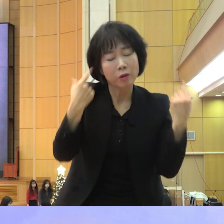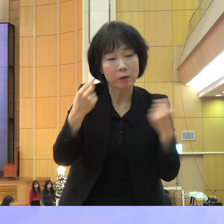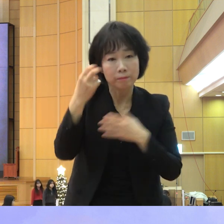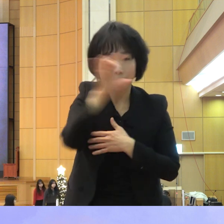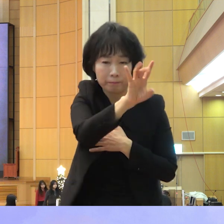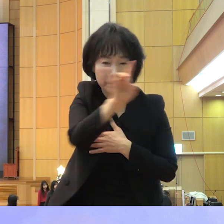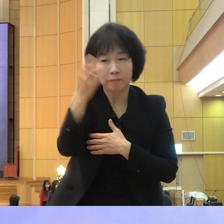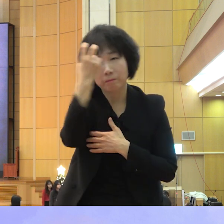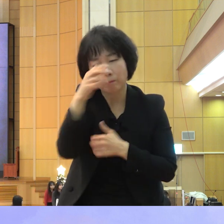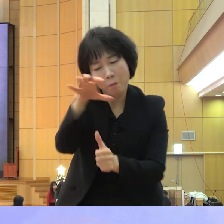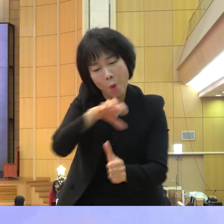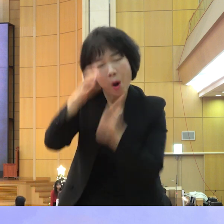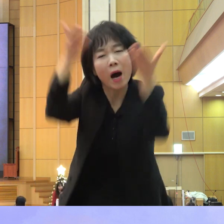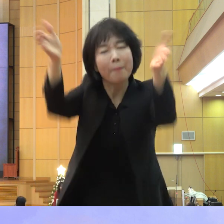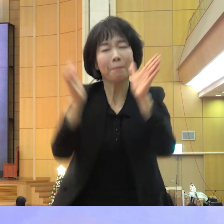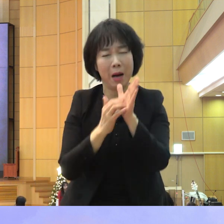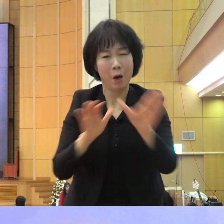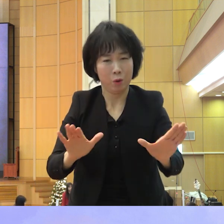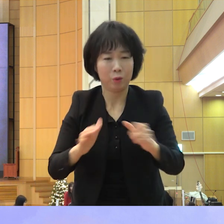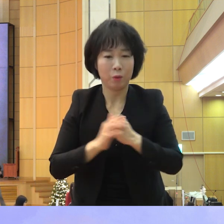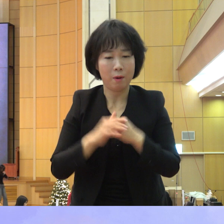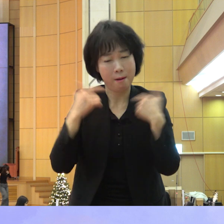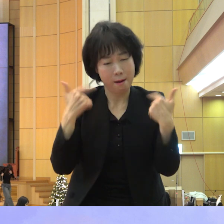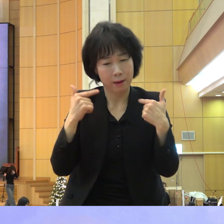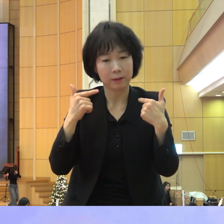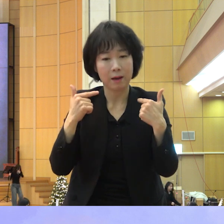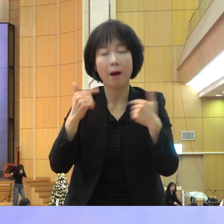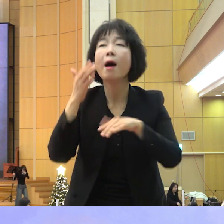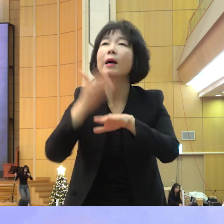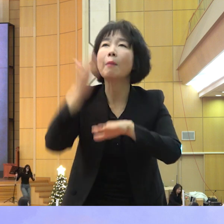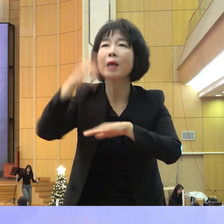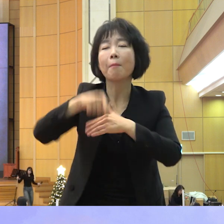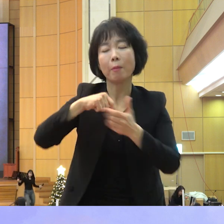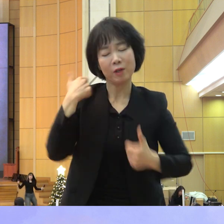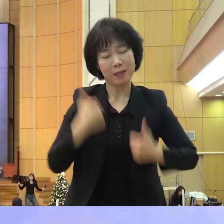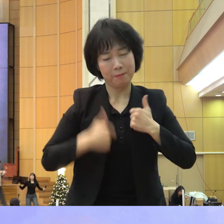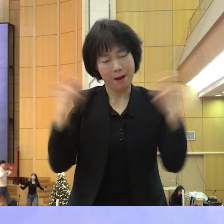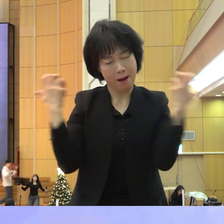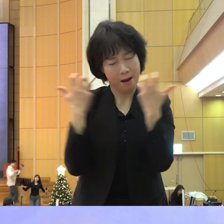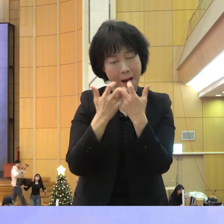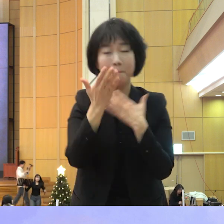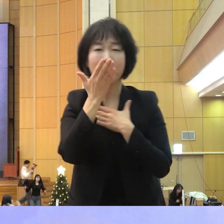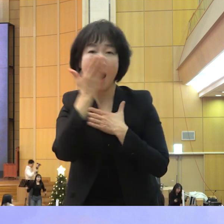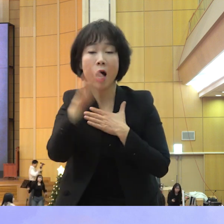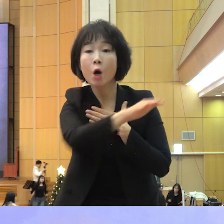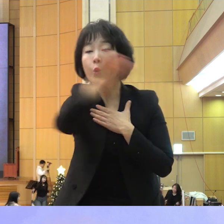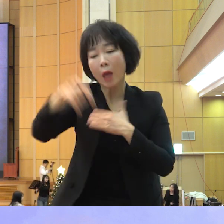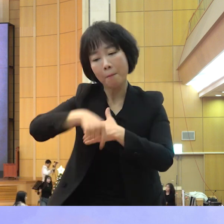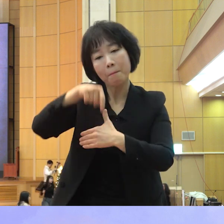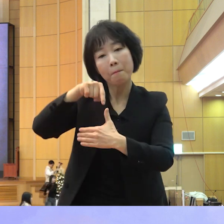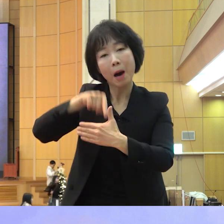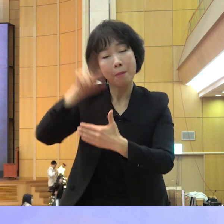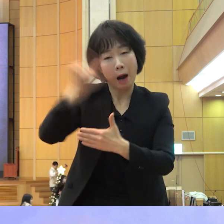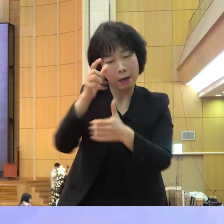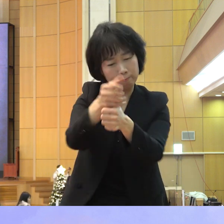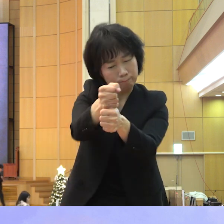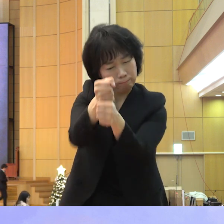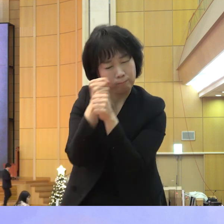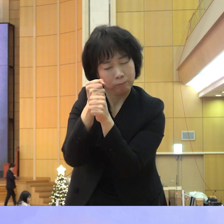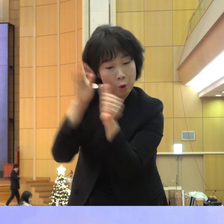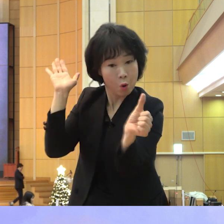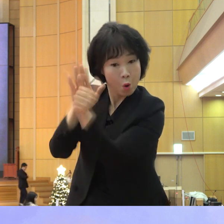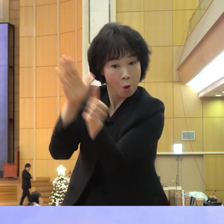눈동자처럼 보호하시고 지켜주시고 항상 감사하며 기뻐할 수 있도록 우리의 심령을 붙잡아 주신